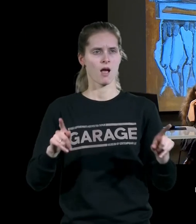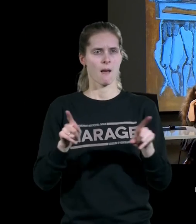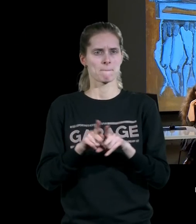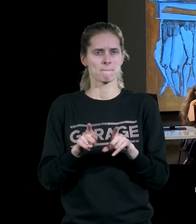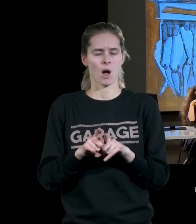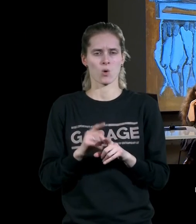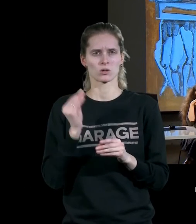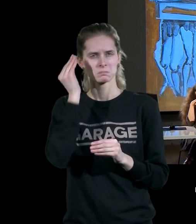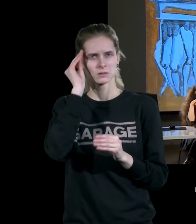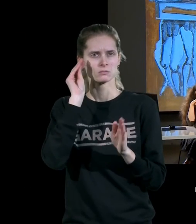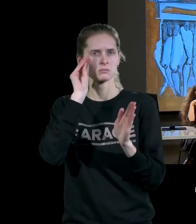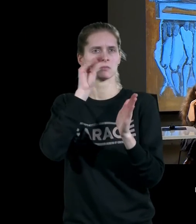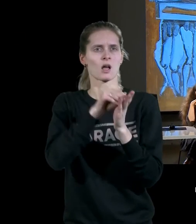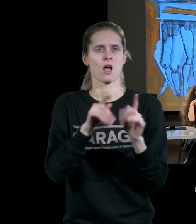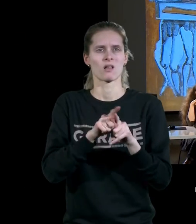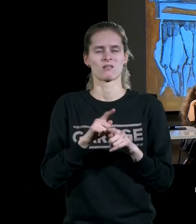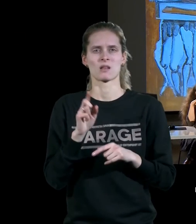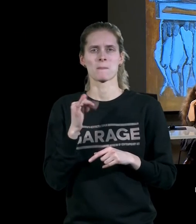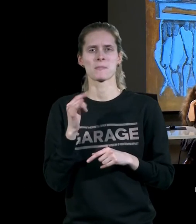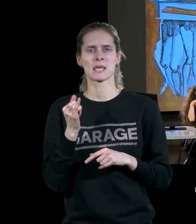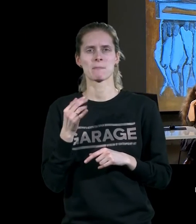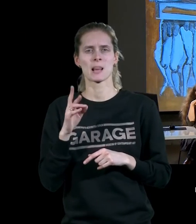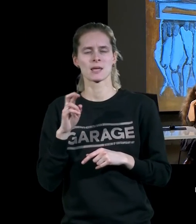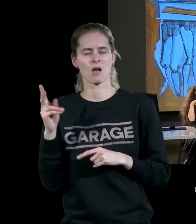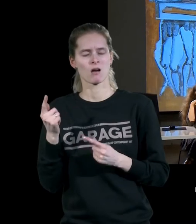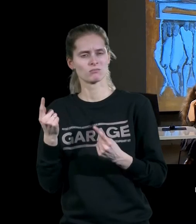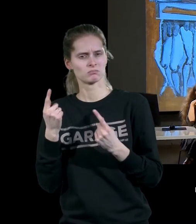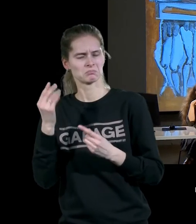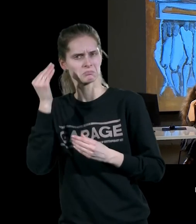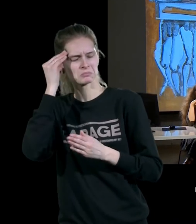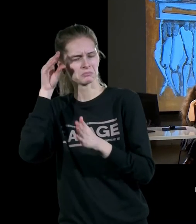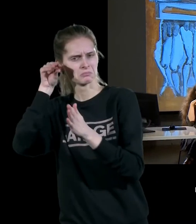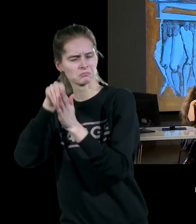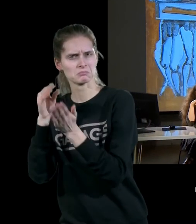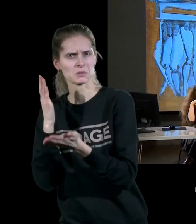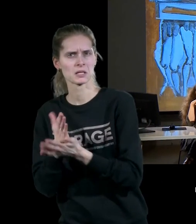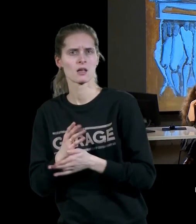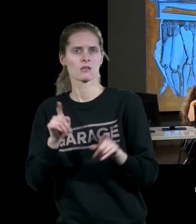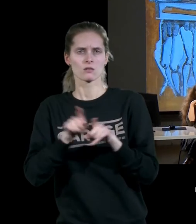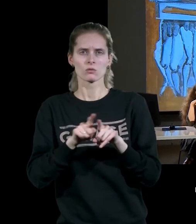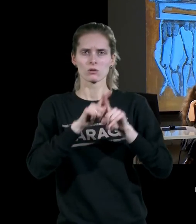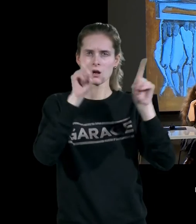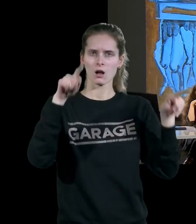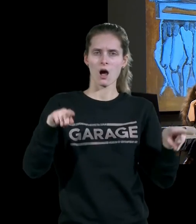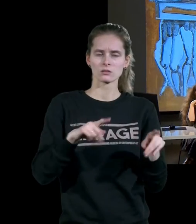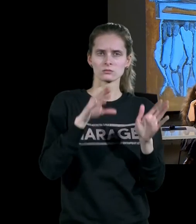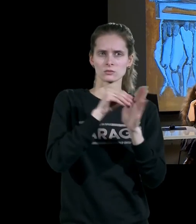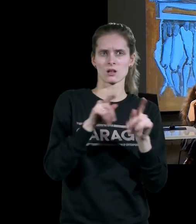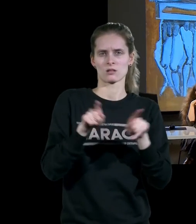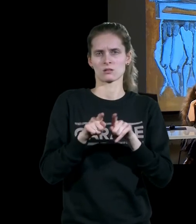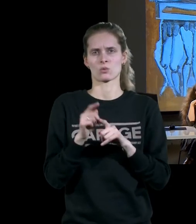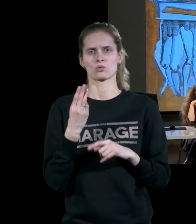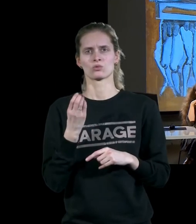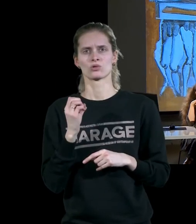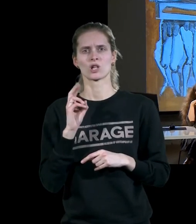библейские античные или античные сюжеты, или сюжеты античных мифов и трагедий, или сюжеты трагедии Шекспира, но действительно